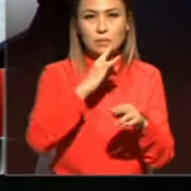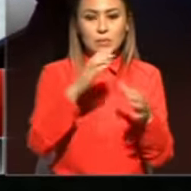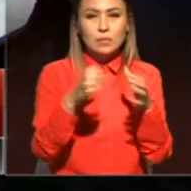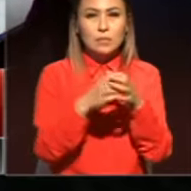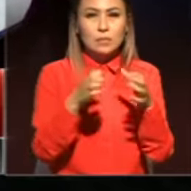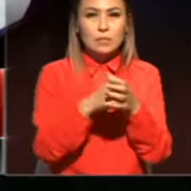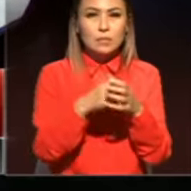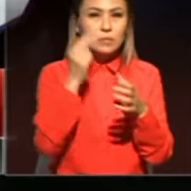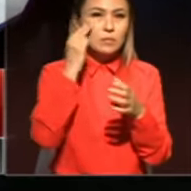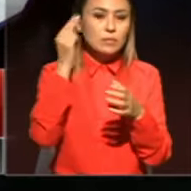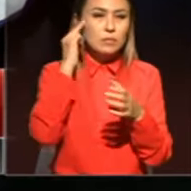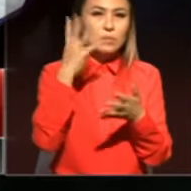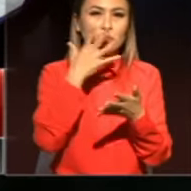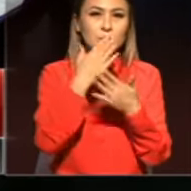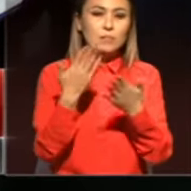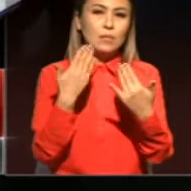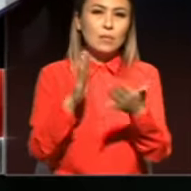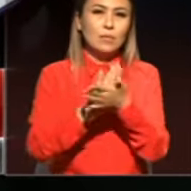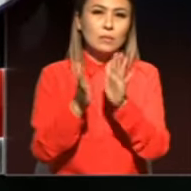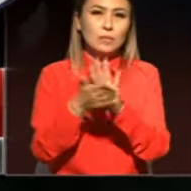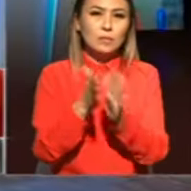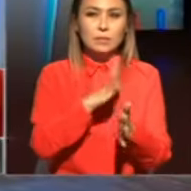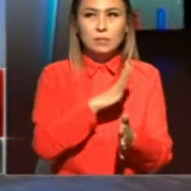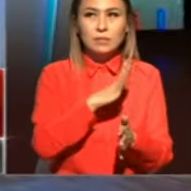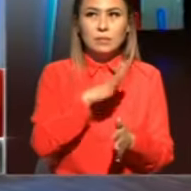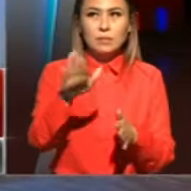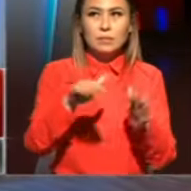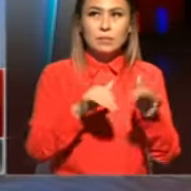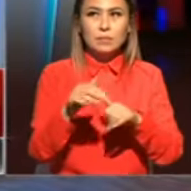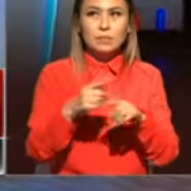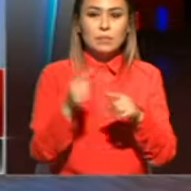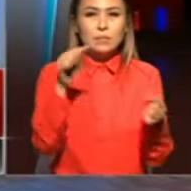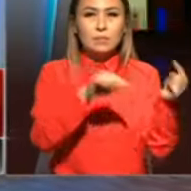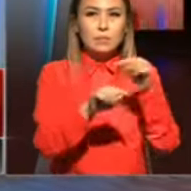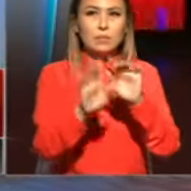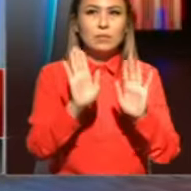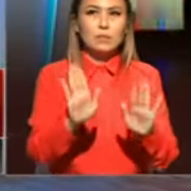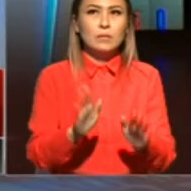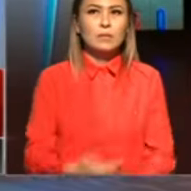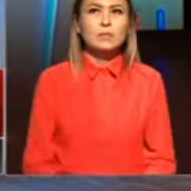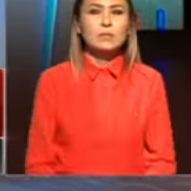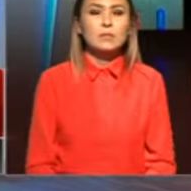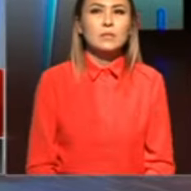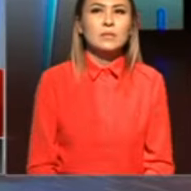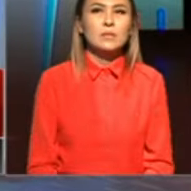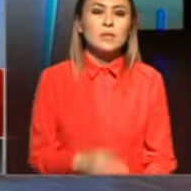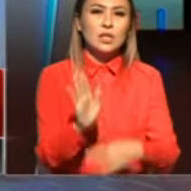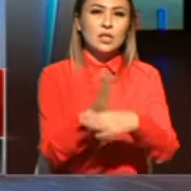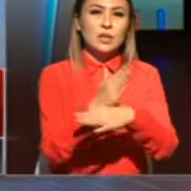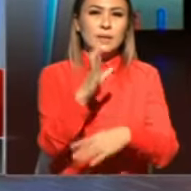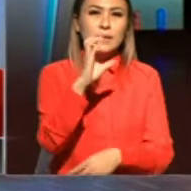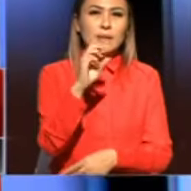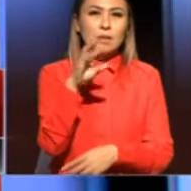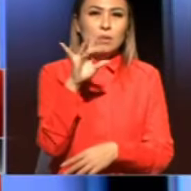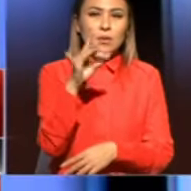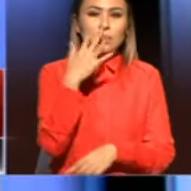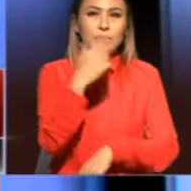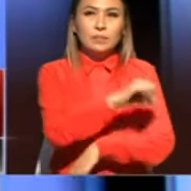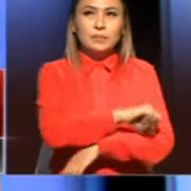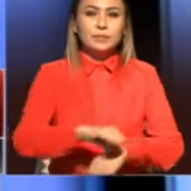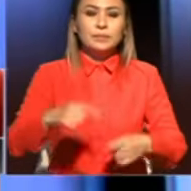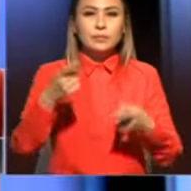банкынан өздерінің арасында келісіммен алып жатады. Бірақ бір-бірімен бірі. Ерқанат, жеке сектордың сыртқы қарызына